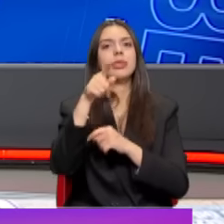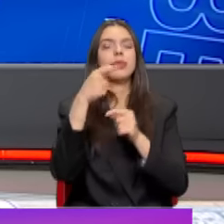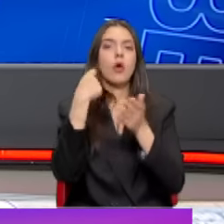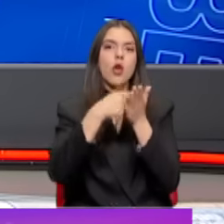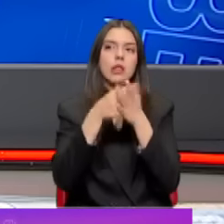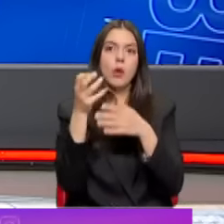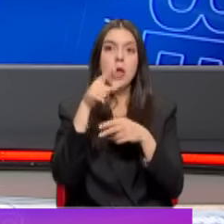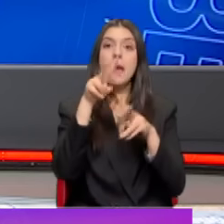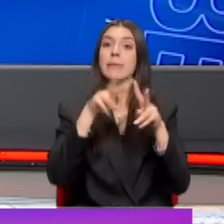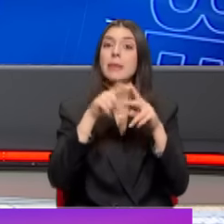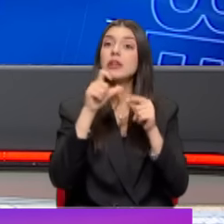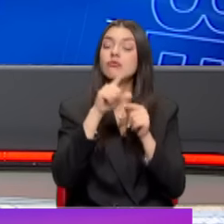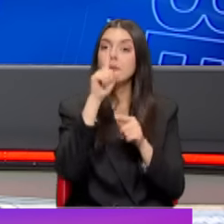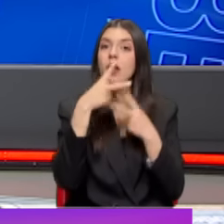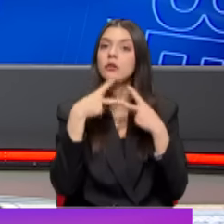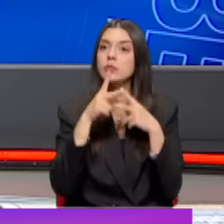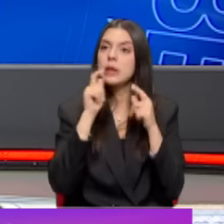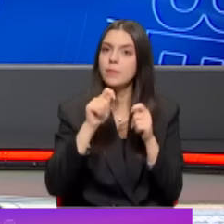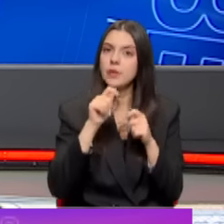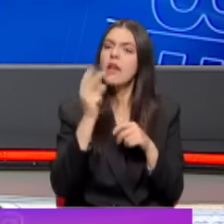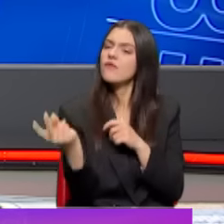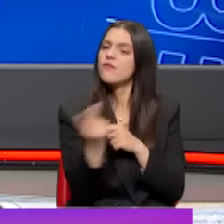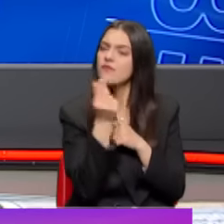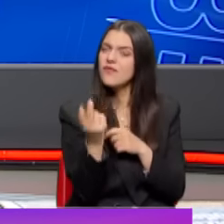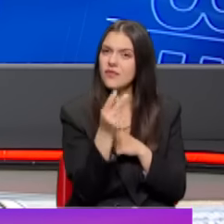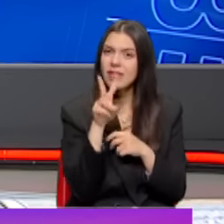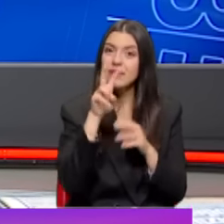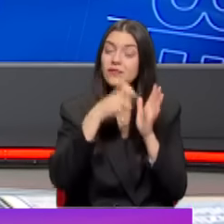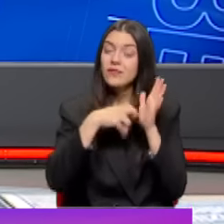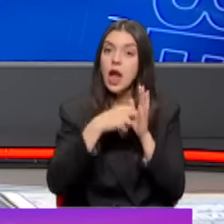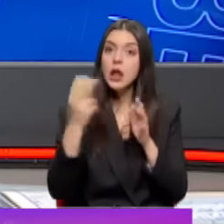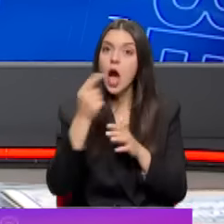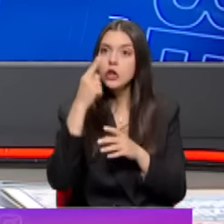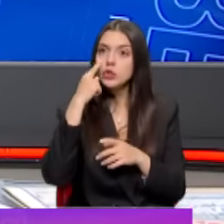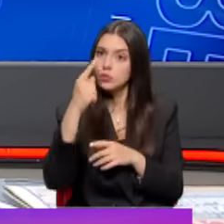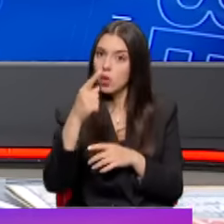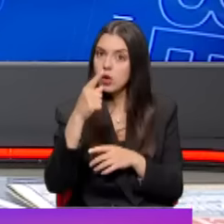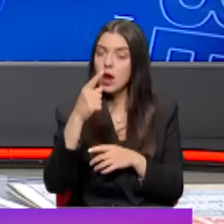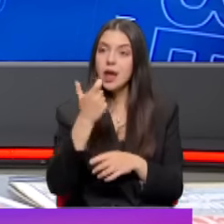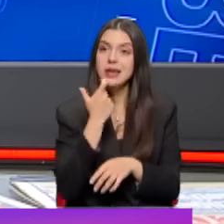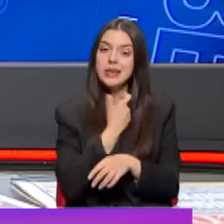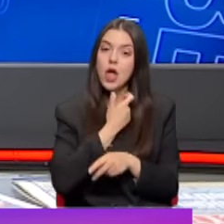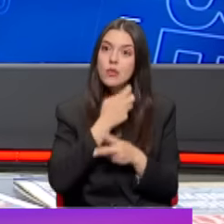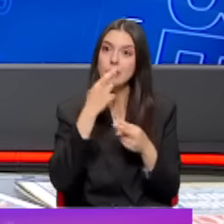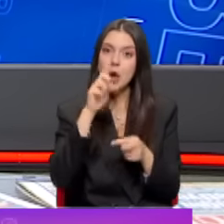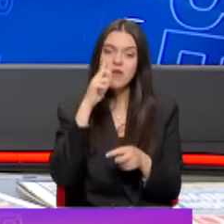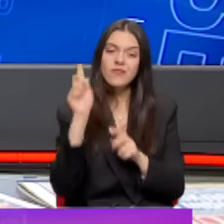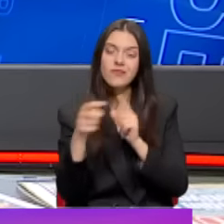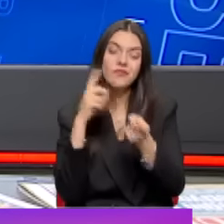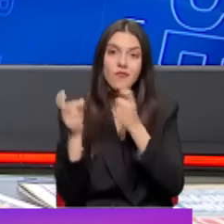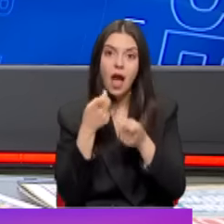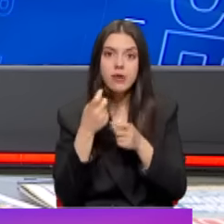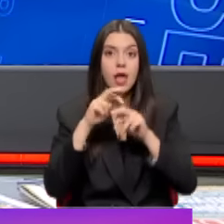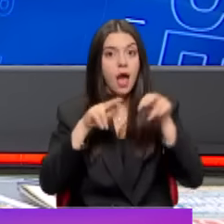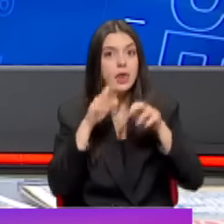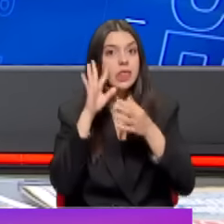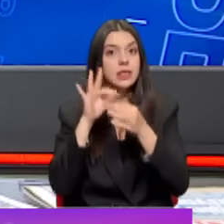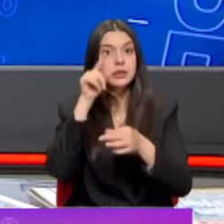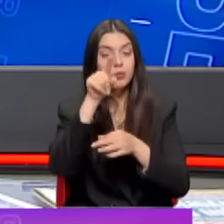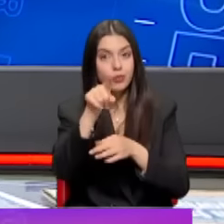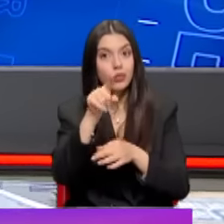açıklama yaptı vergiden kaçmak üzerine yapılan Kanuni boşluklardan faydalanarak uygulanan bu